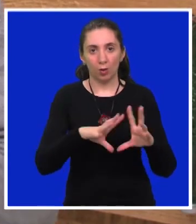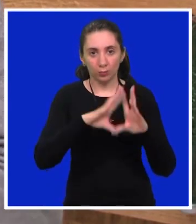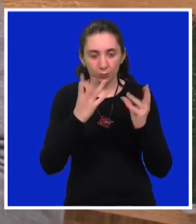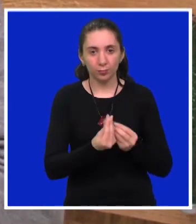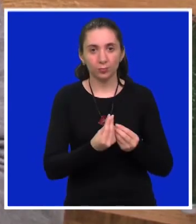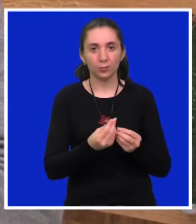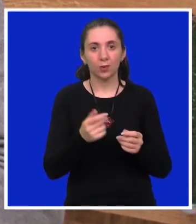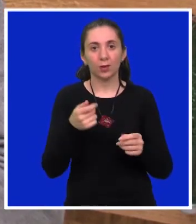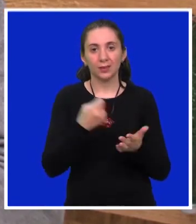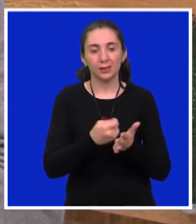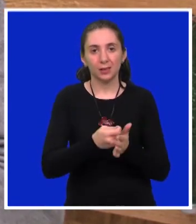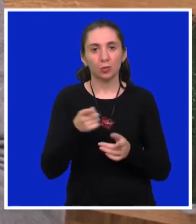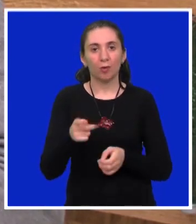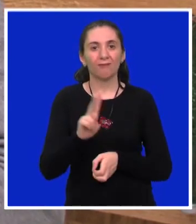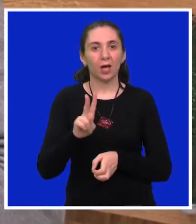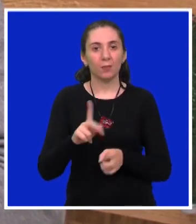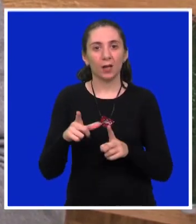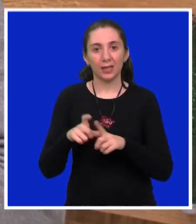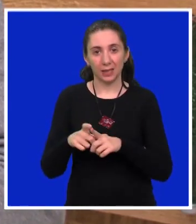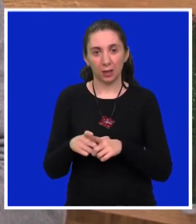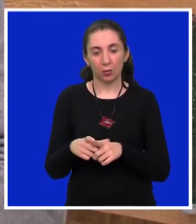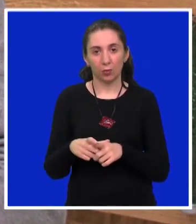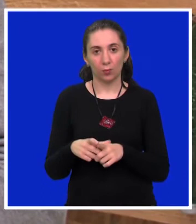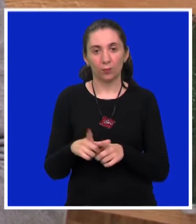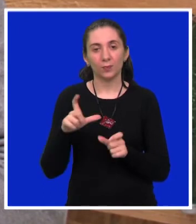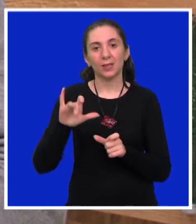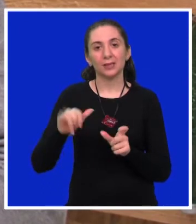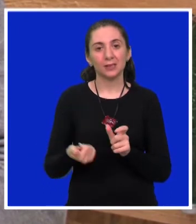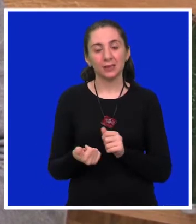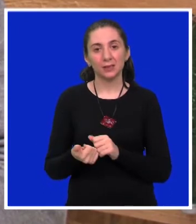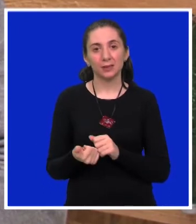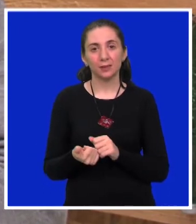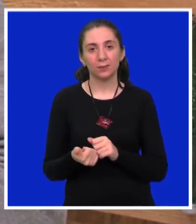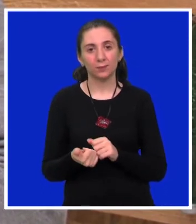označiti, jeli, kolika je cijena tog varijabilnog dijela. Tako da je s jedne strane cilj